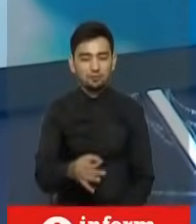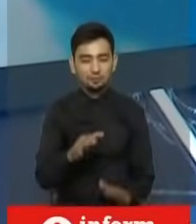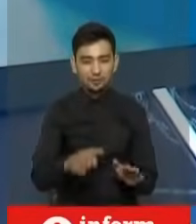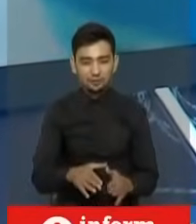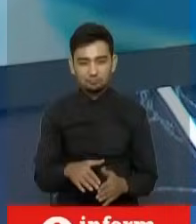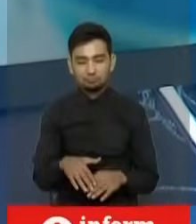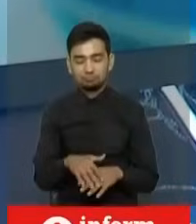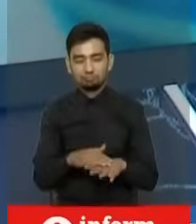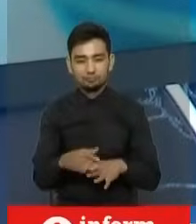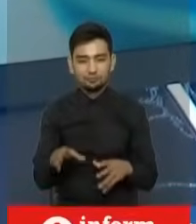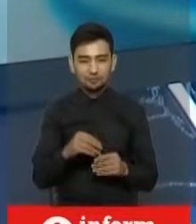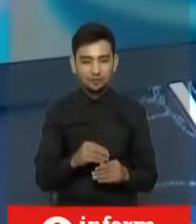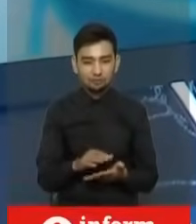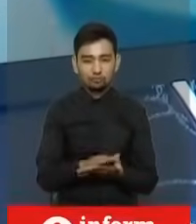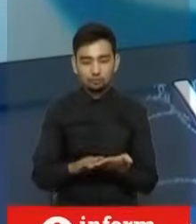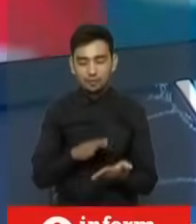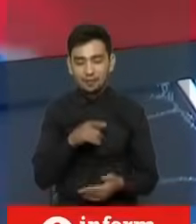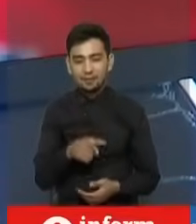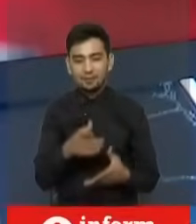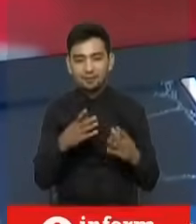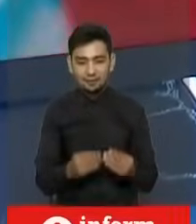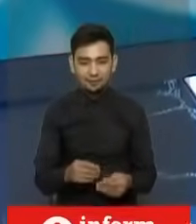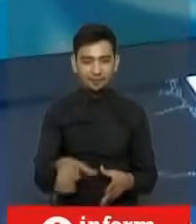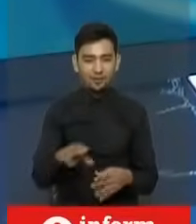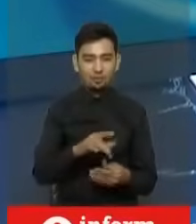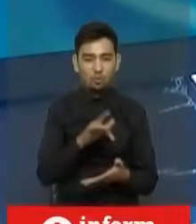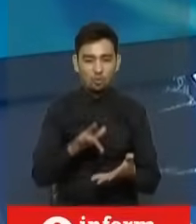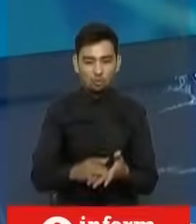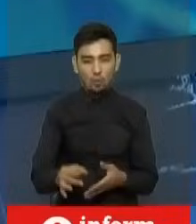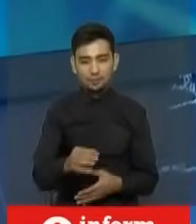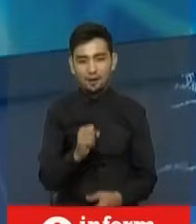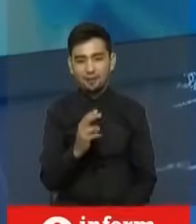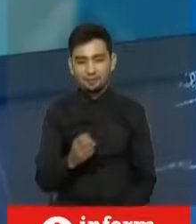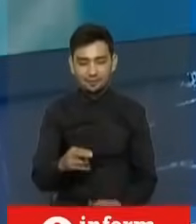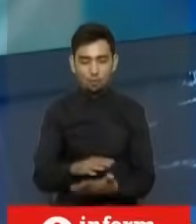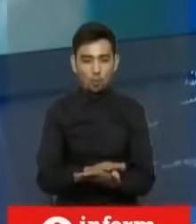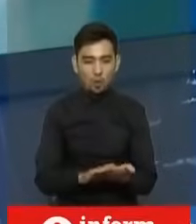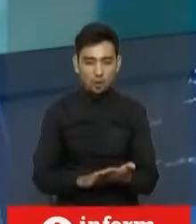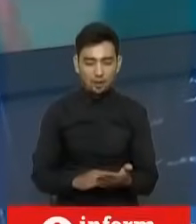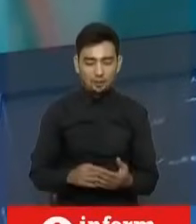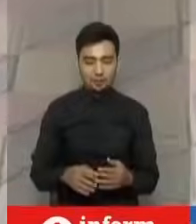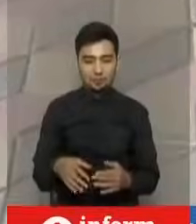масштабные мероприятия. В этот день во всех городах и районах области прошли акции по уборке территорий.